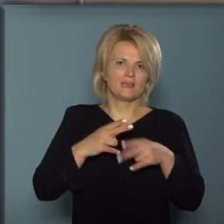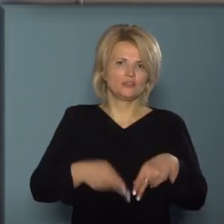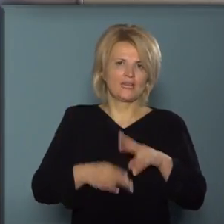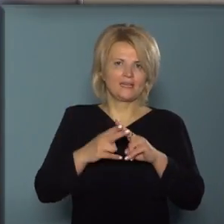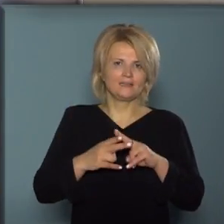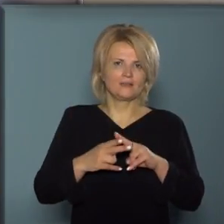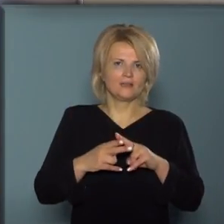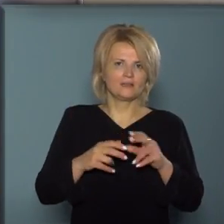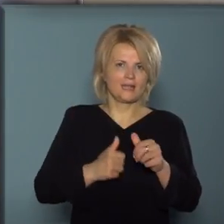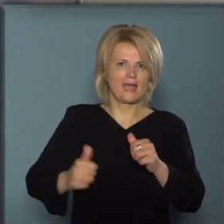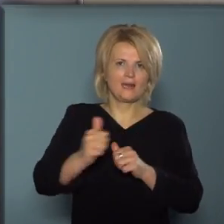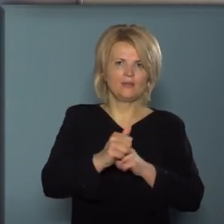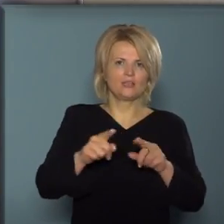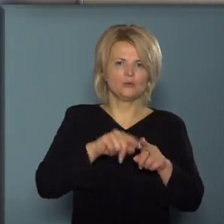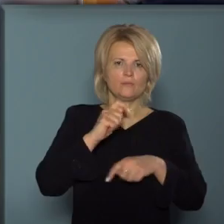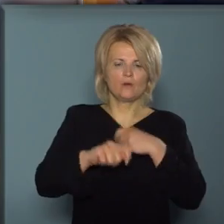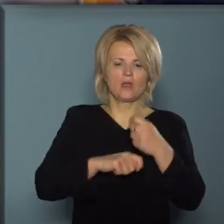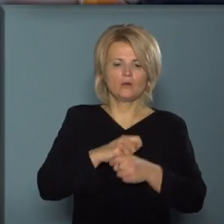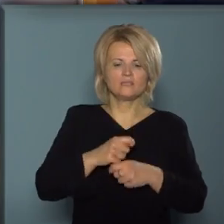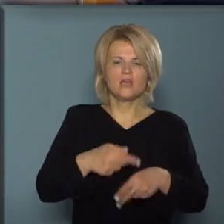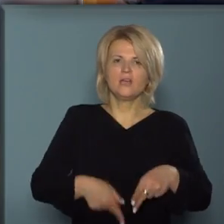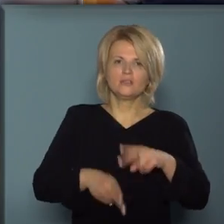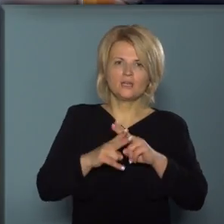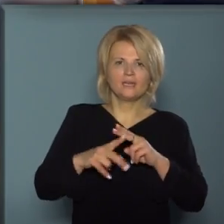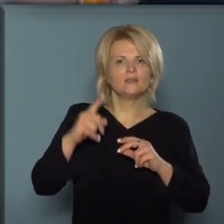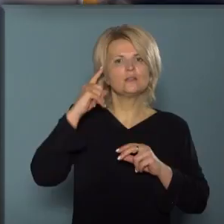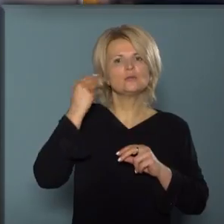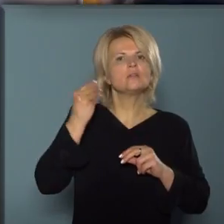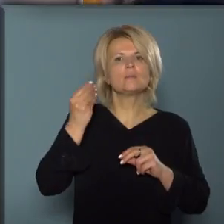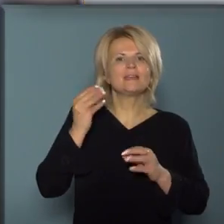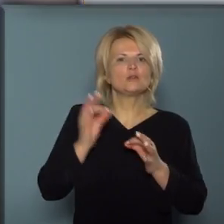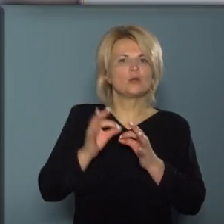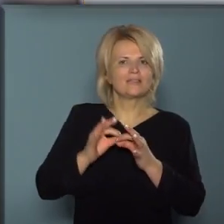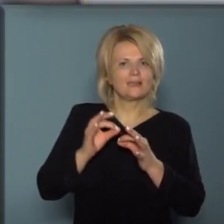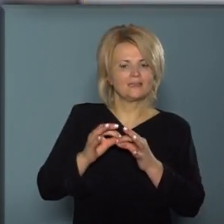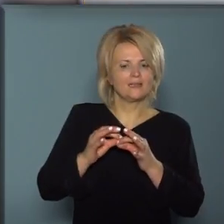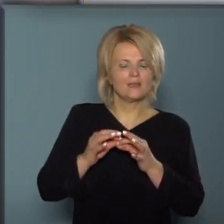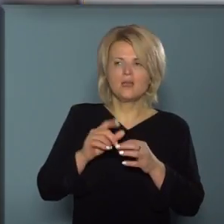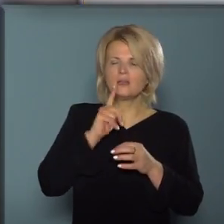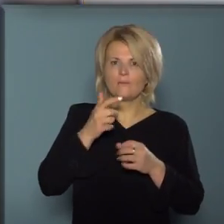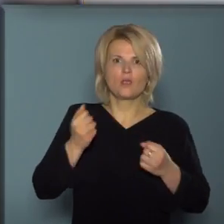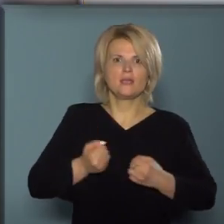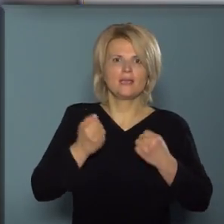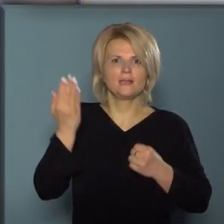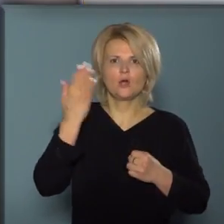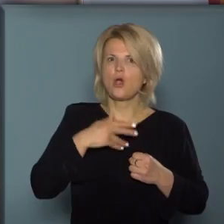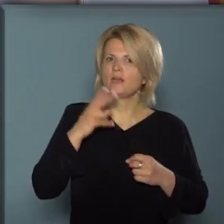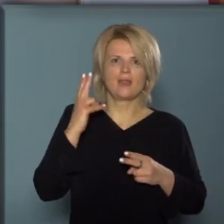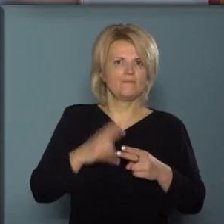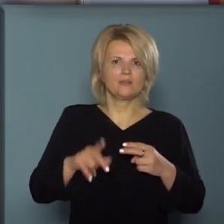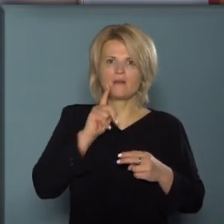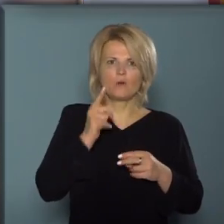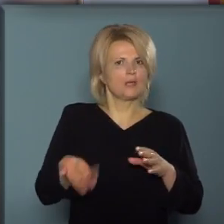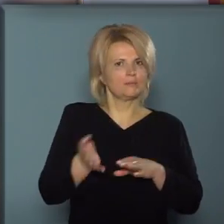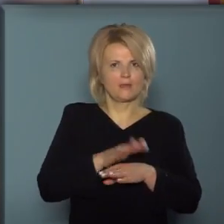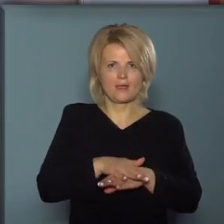dolgozik. Nagy előny úgy foglalkozni másokkal, hogy a segítő pontosan tudja, mind mennek át. Nem fogja például azzal ijeszgetni őket, hogyha nem hagyják